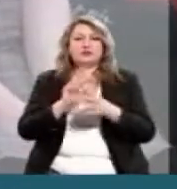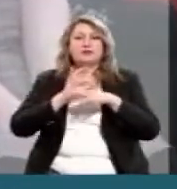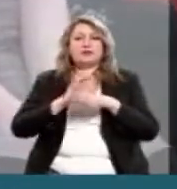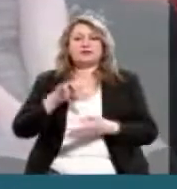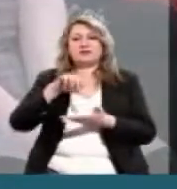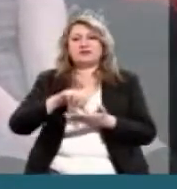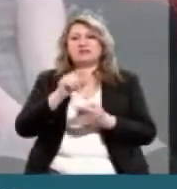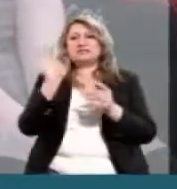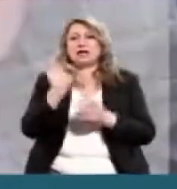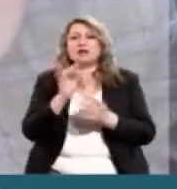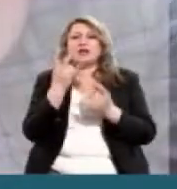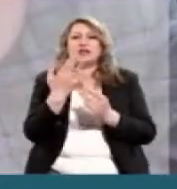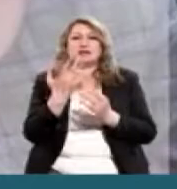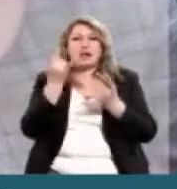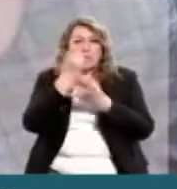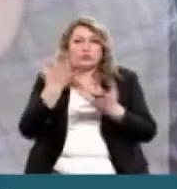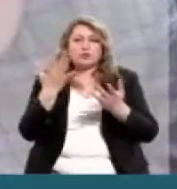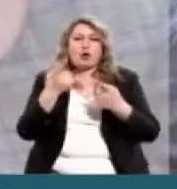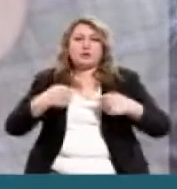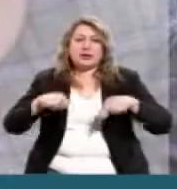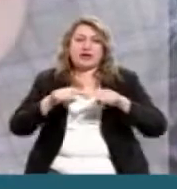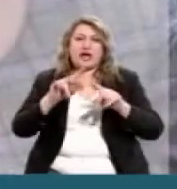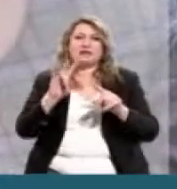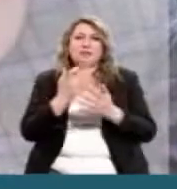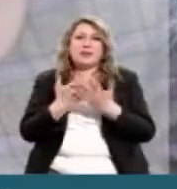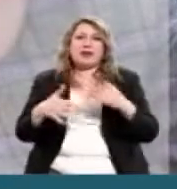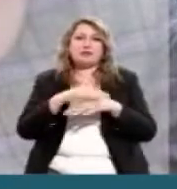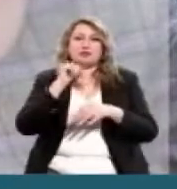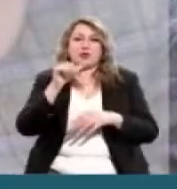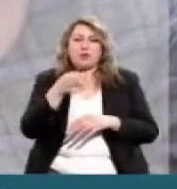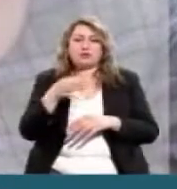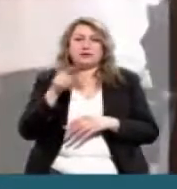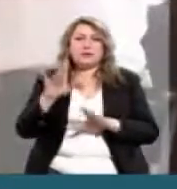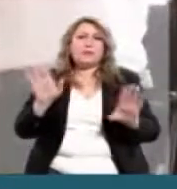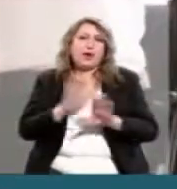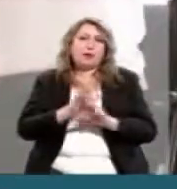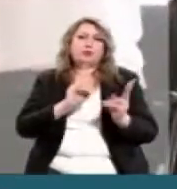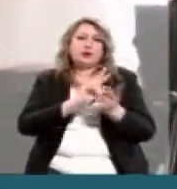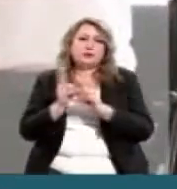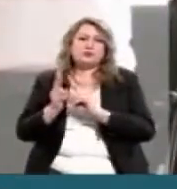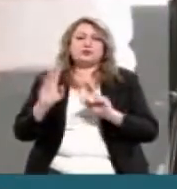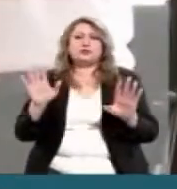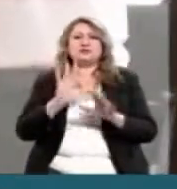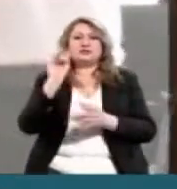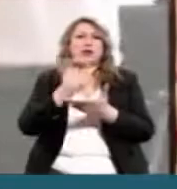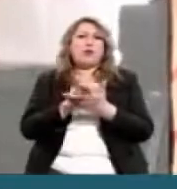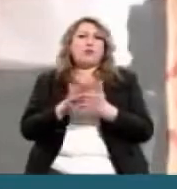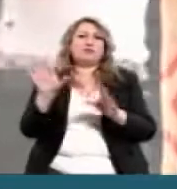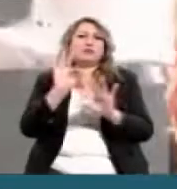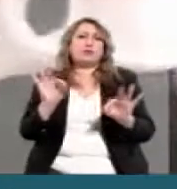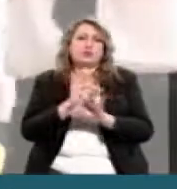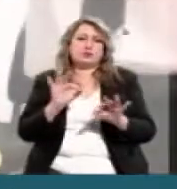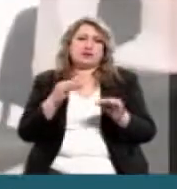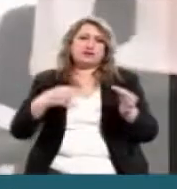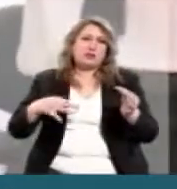организуют представители сразу нескольких однокультурных объединений Ассамблеи Кустанайской области. Они поют, танцуют и исполняют всем знакомые мелодии на